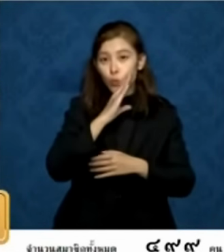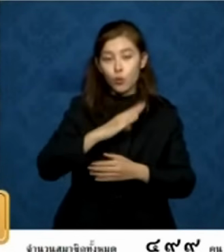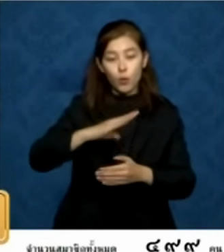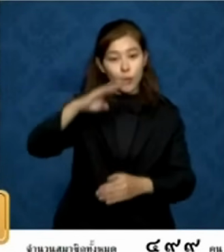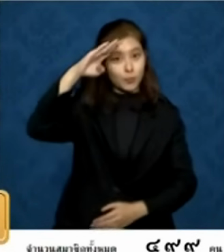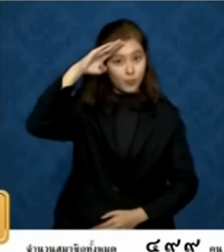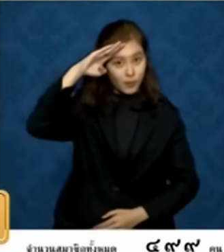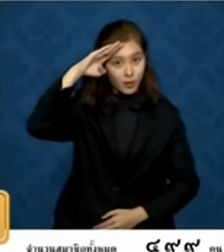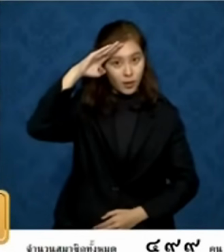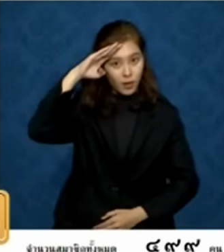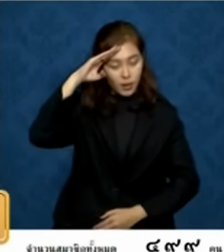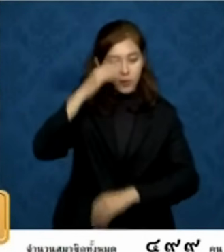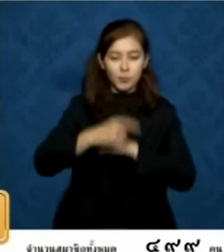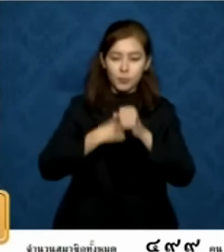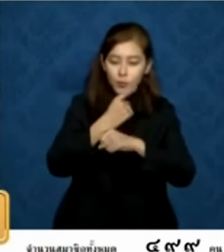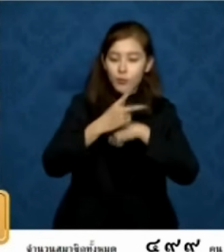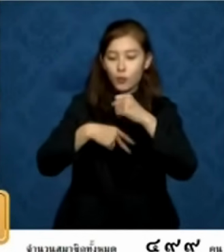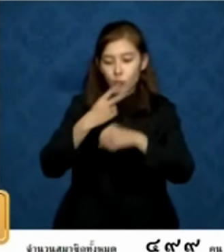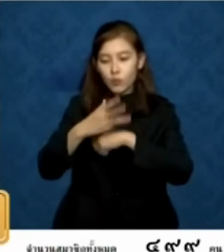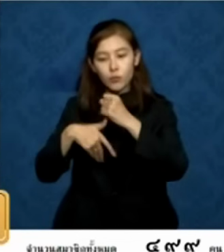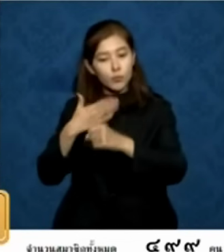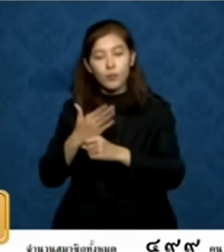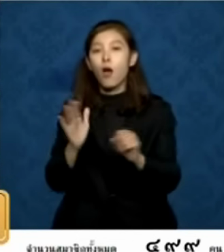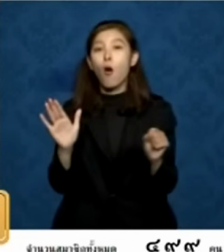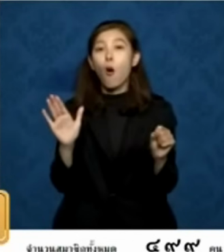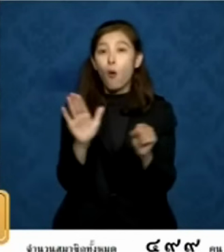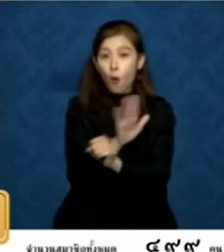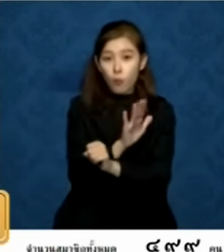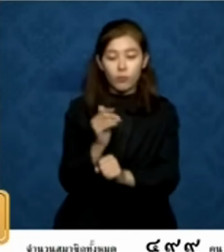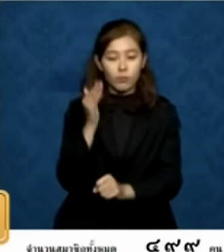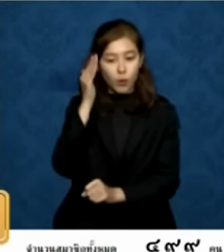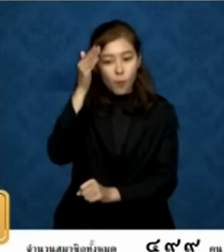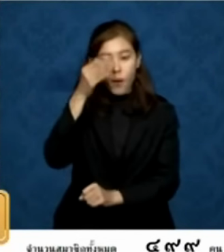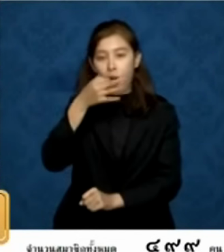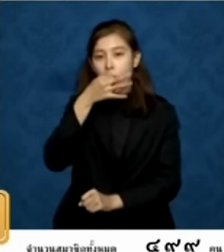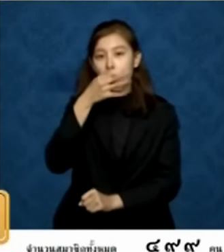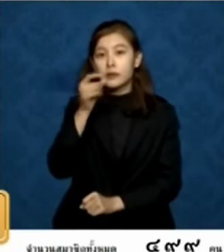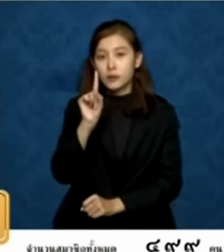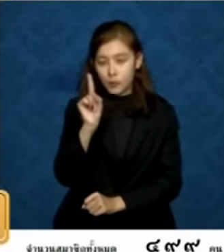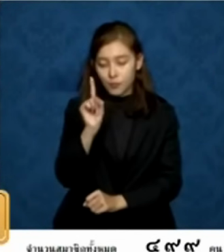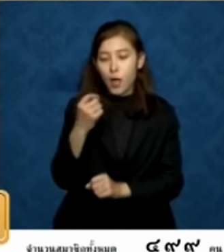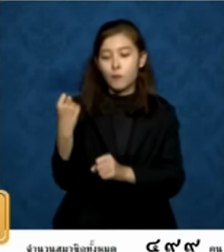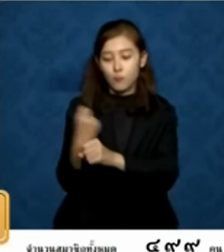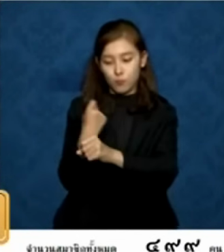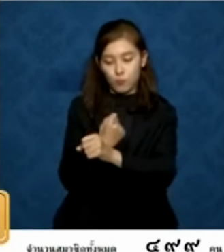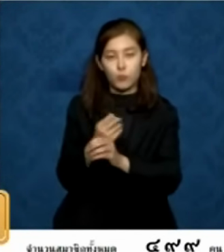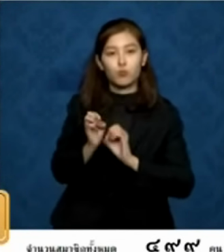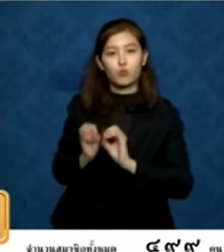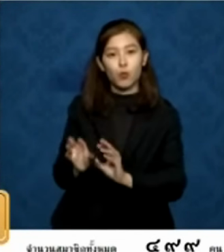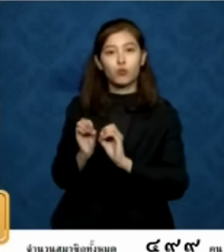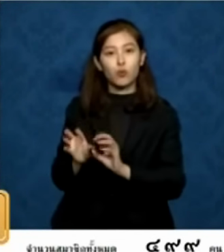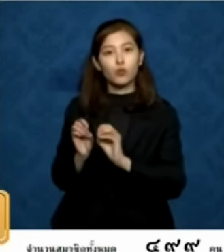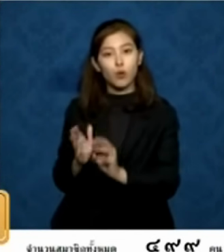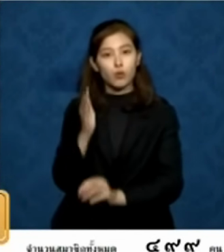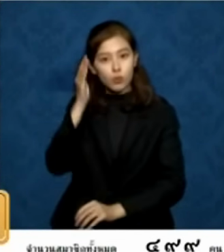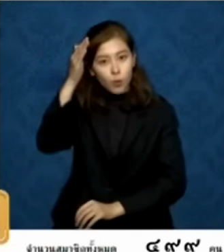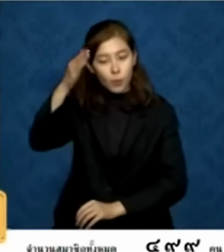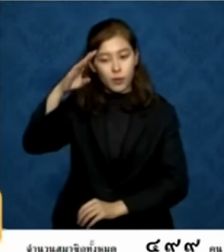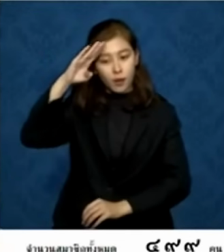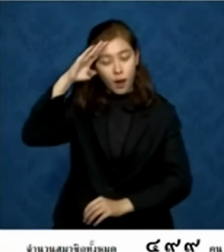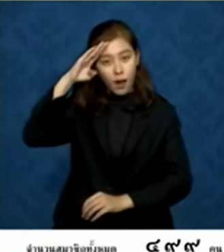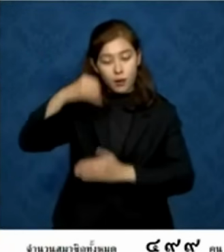การทั้งหมดนี้จะทำให้สถาบันทหารมีความเป็นมืออาชี